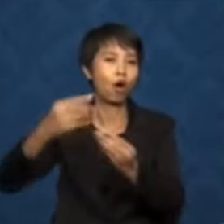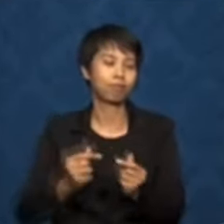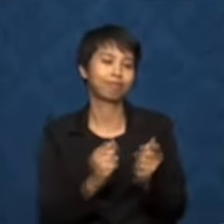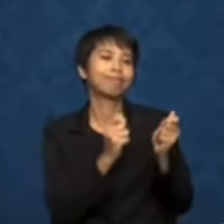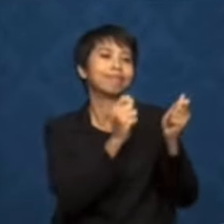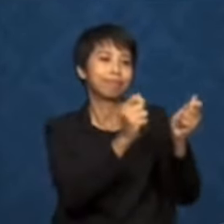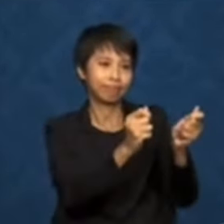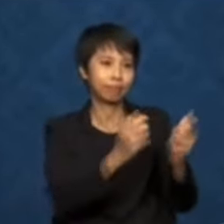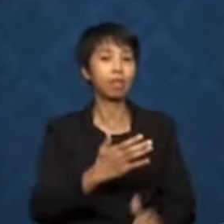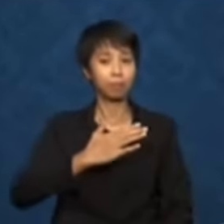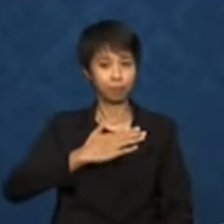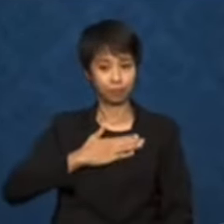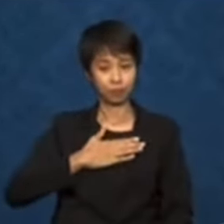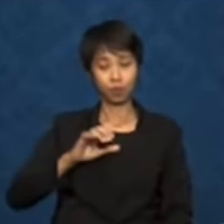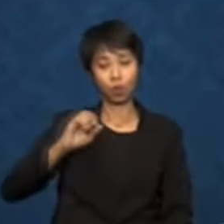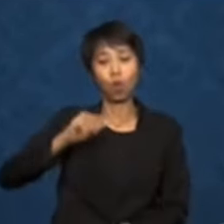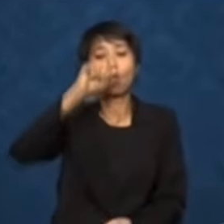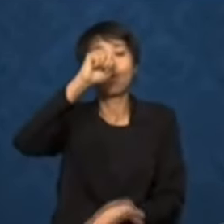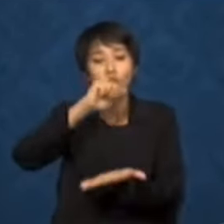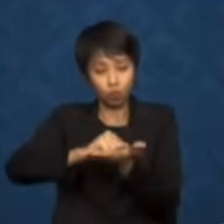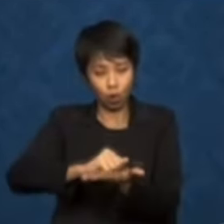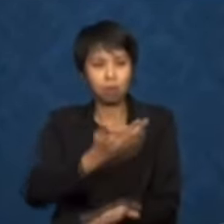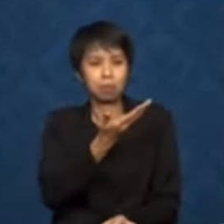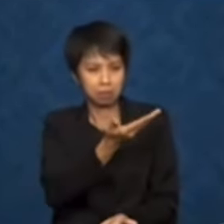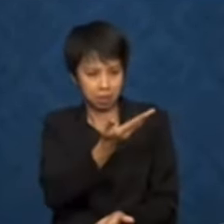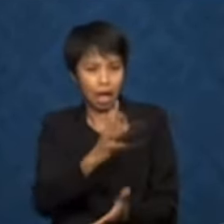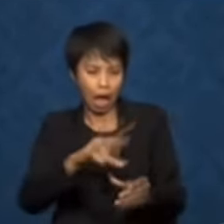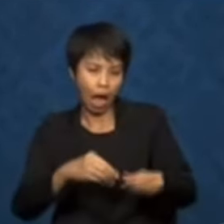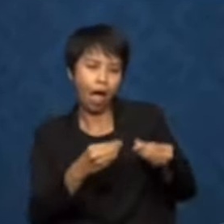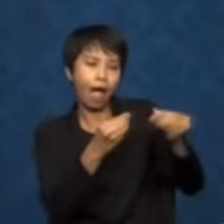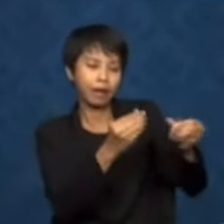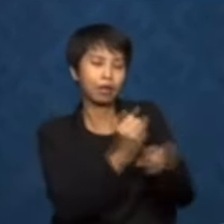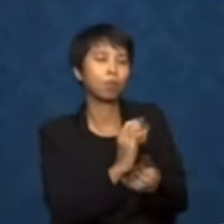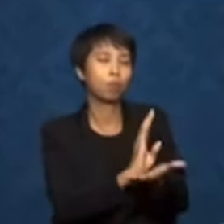ฎรกรุงเทพมหานครขอจองกฐินท่านรัฐมนตรีพวงเพชรตลอดไปค่ะขอบคุณค่ะ